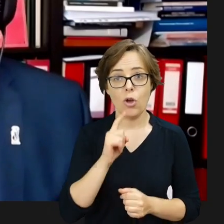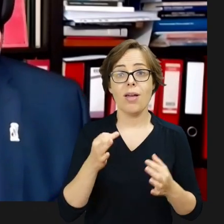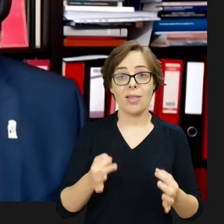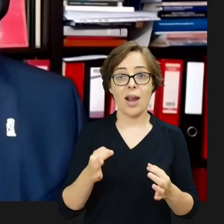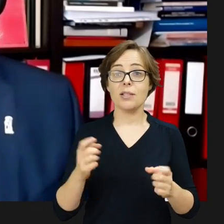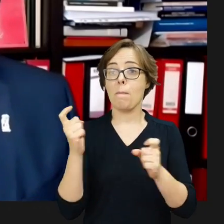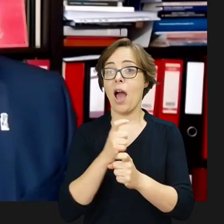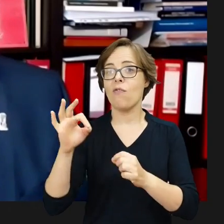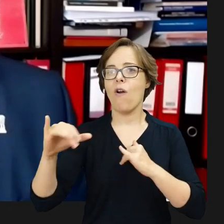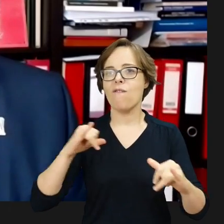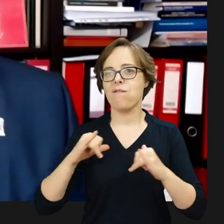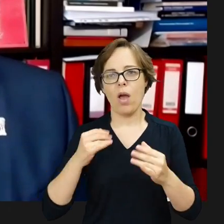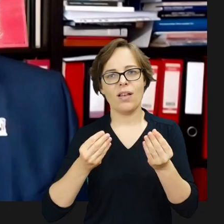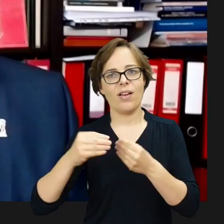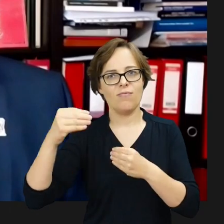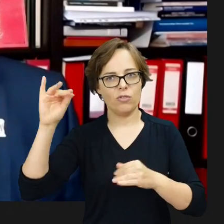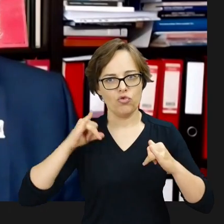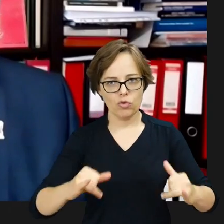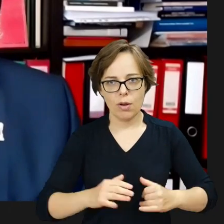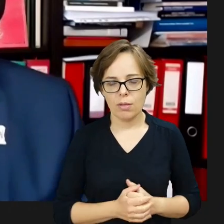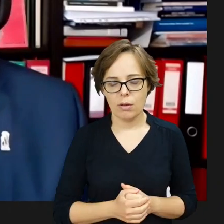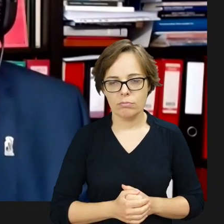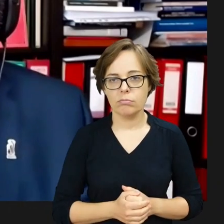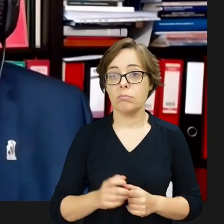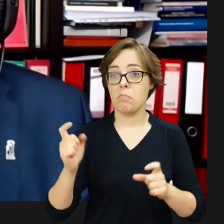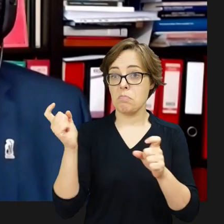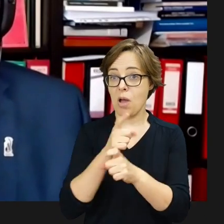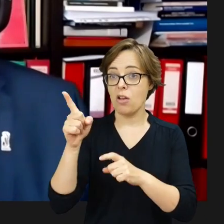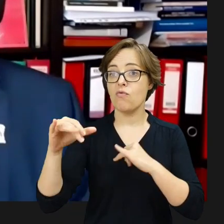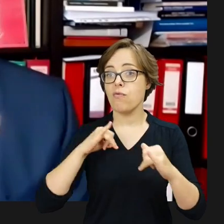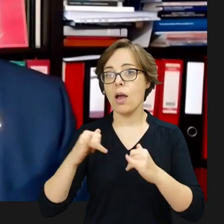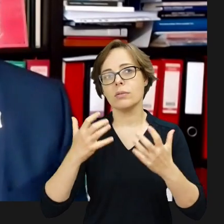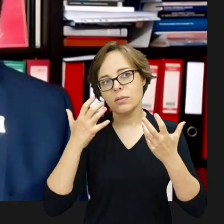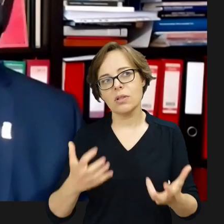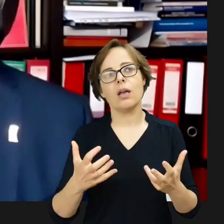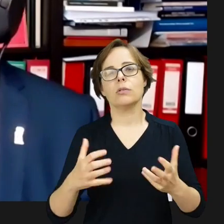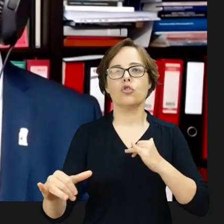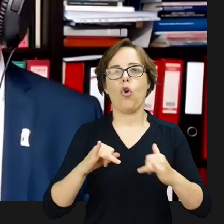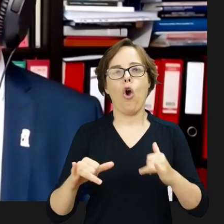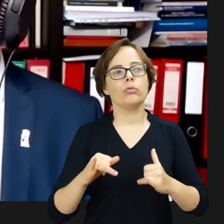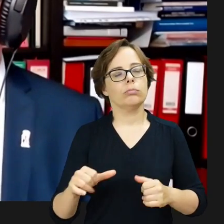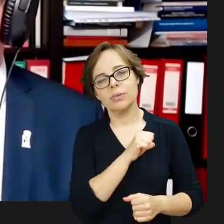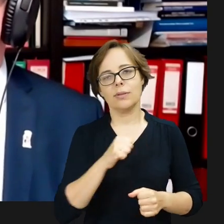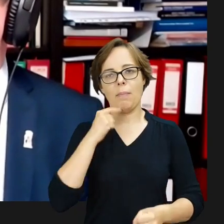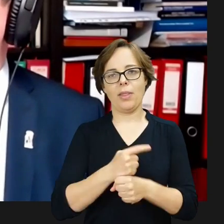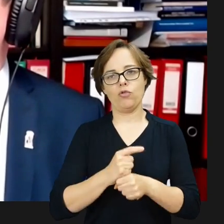silniejsza. Władza państwowa dąży do rządów autorytarnych. Władza państwowa